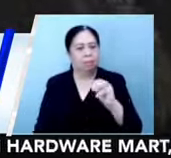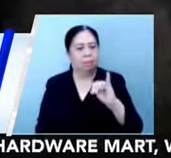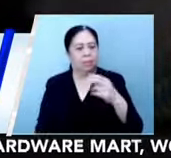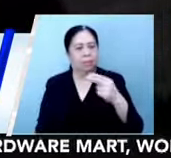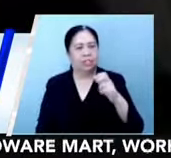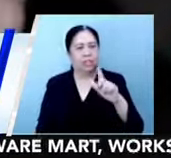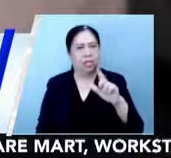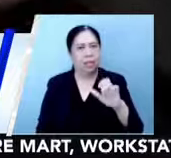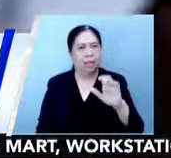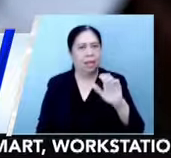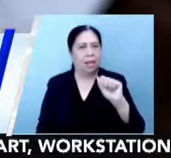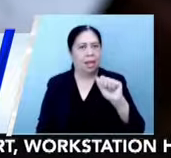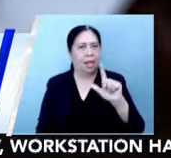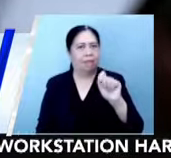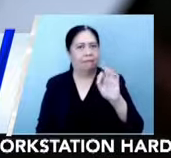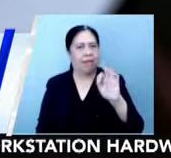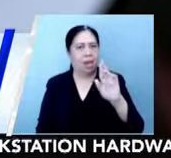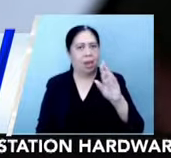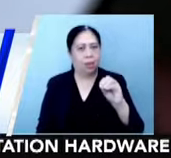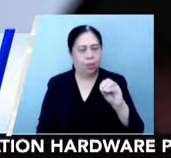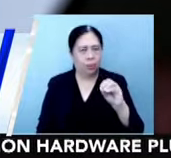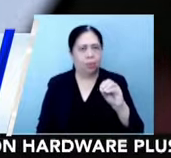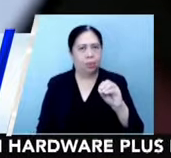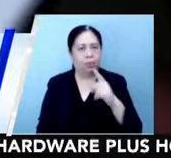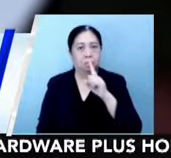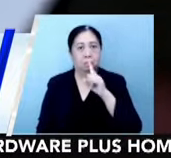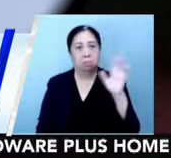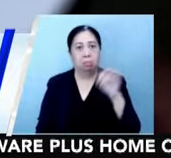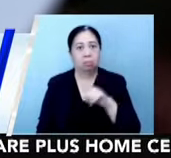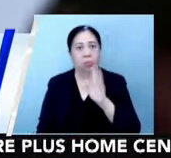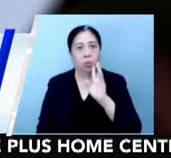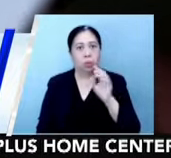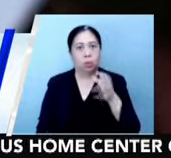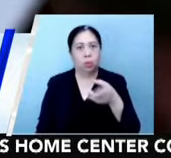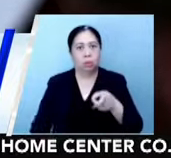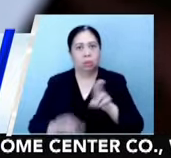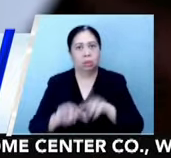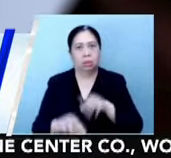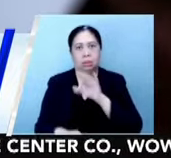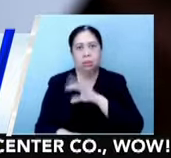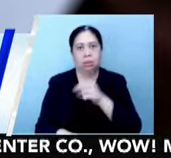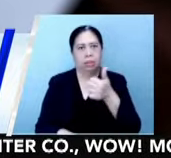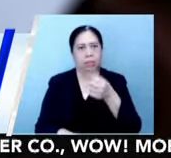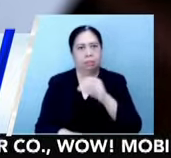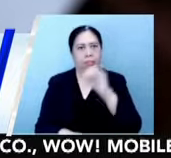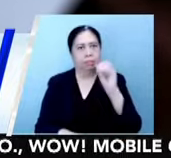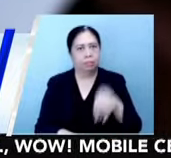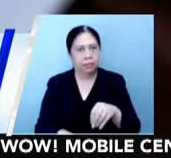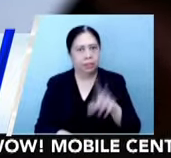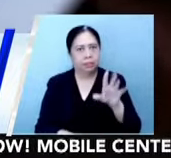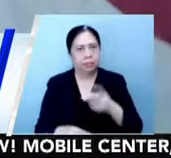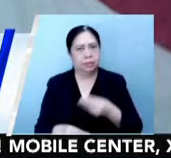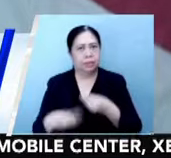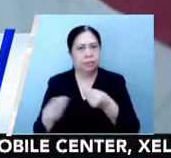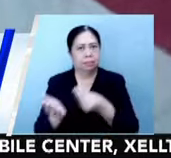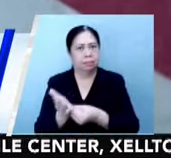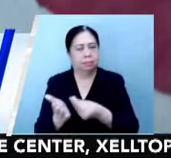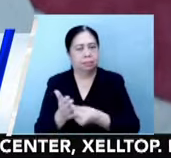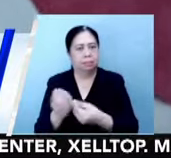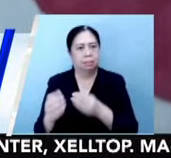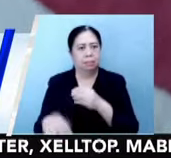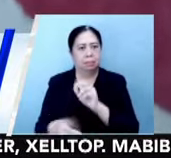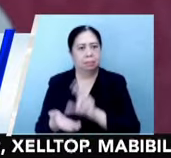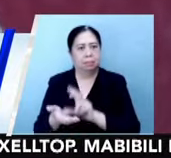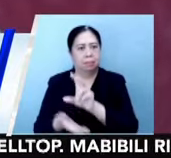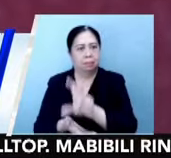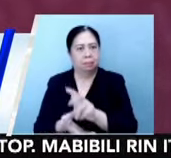alias Bel Magadia, pinangakoan daw siya nito na tutubo ng hindi bababa sa 10% ang inilagak niyang pera. Pero